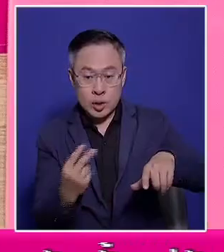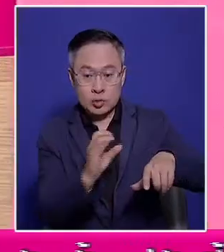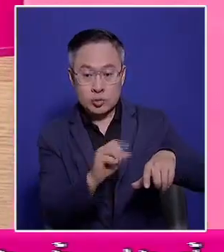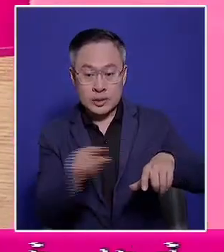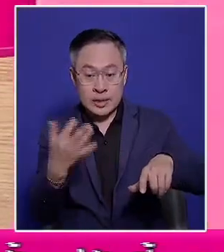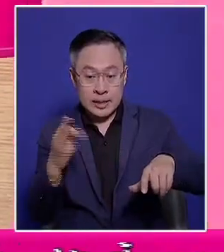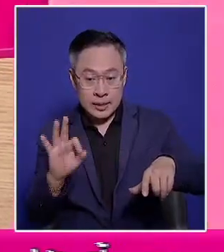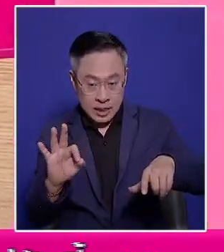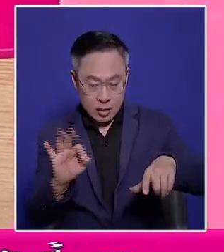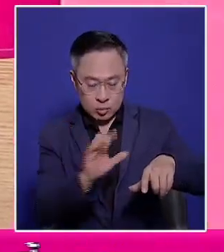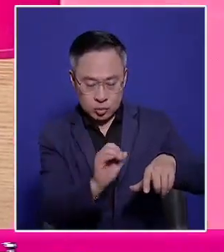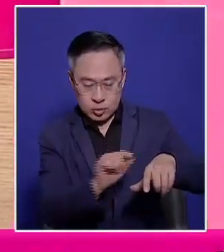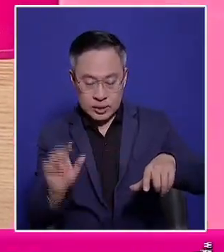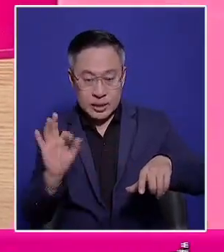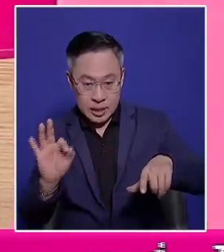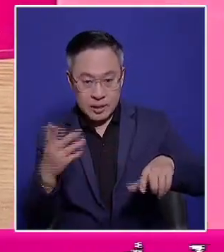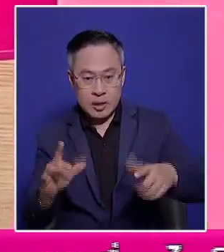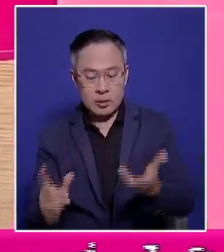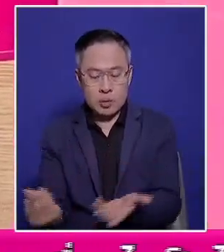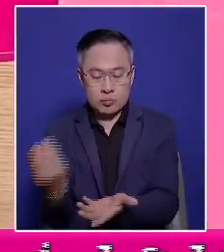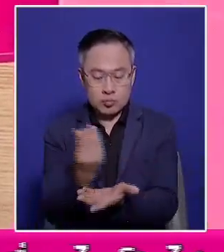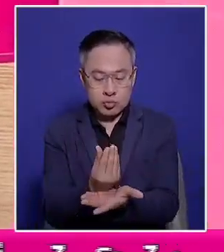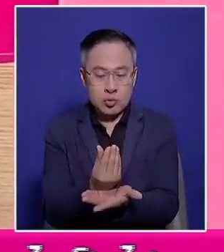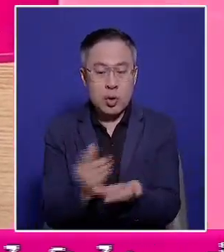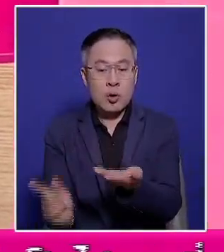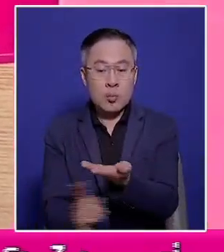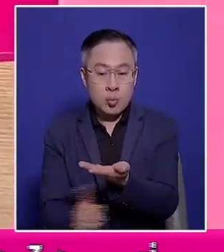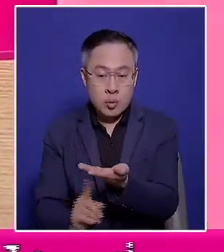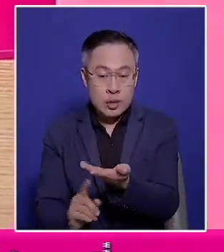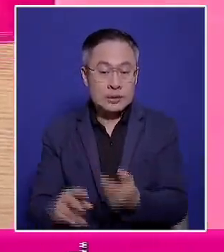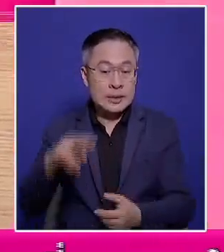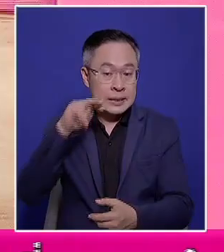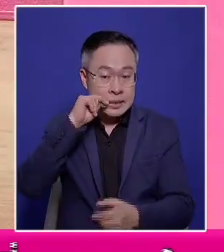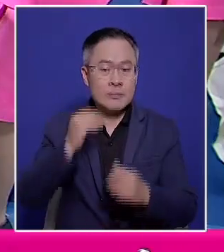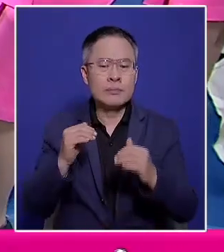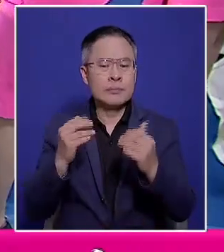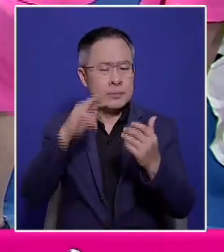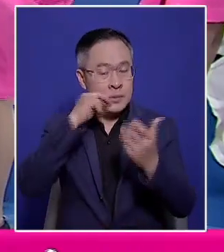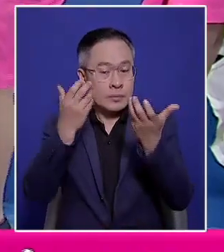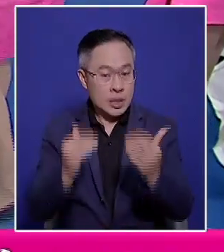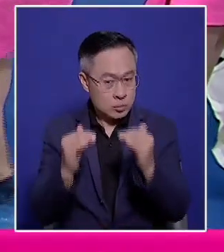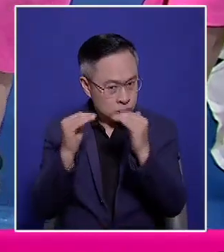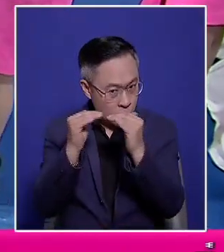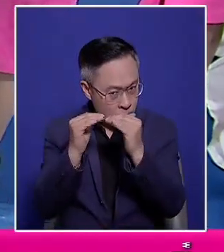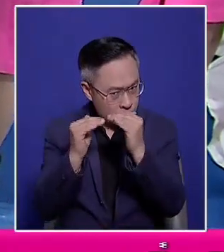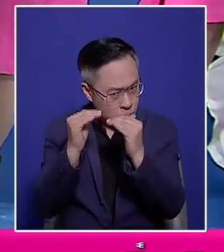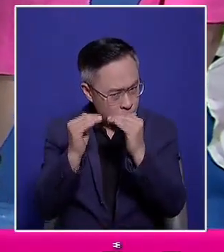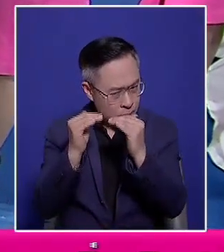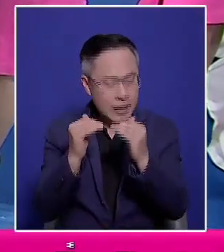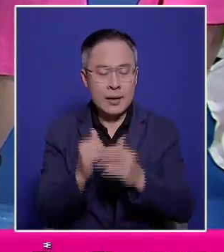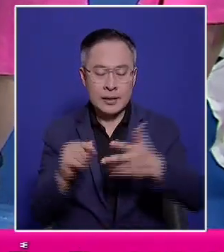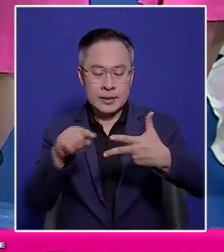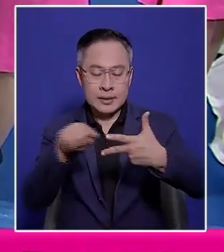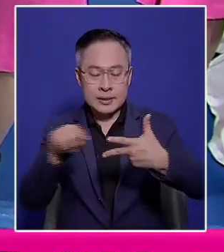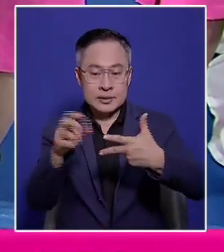อย่างมา1ลูกแล้วชั่งน้ำหนักซึ่งลูกบอลทุกกล่องจะมีน้ำหนักโดยเฉลี่ยเท่าๆกันหรือคลาดเคลื่อนบวกลบ